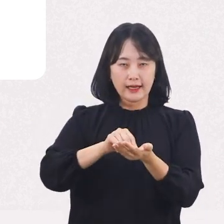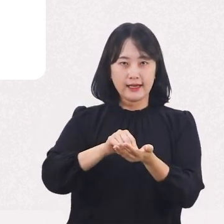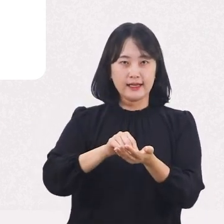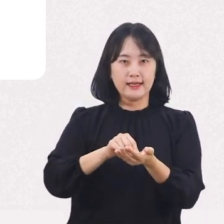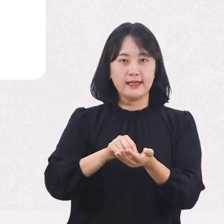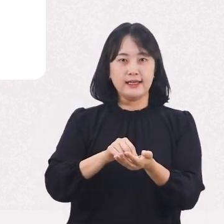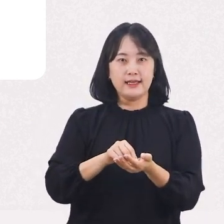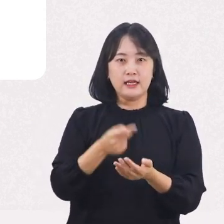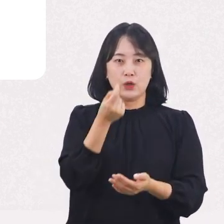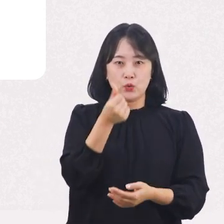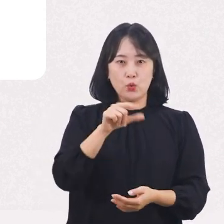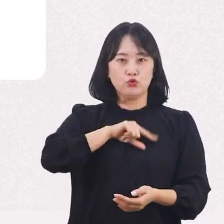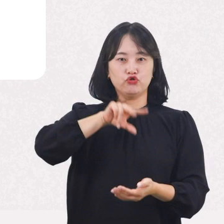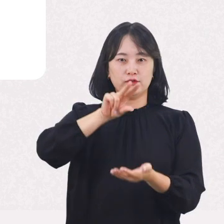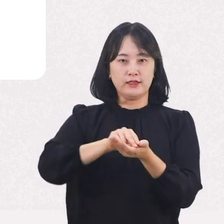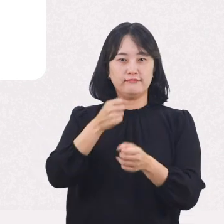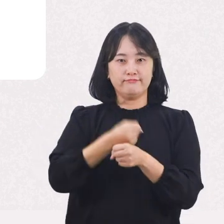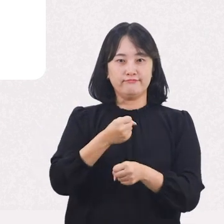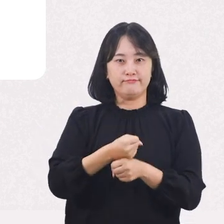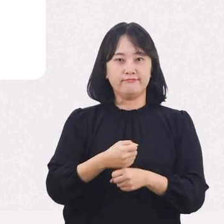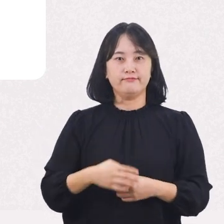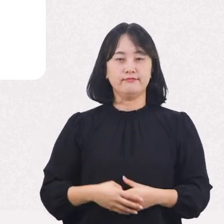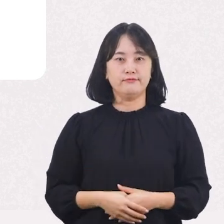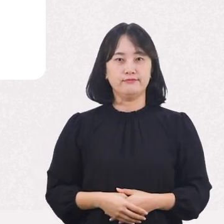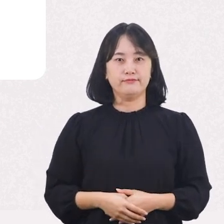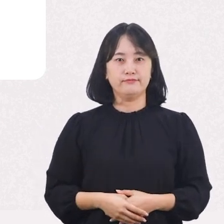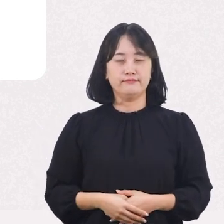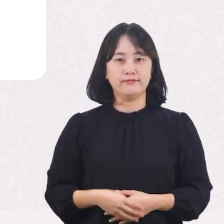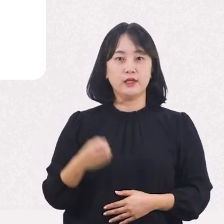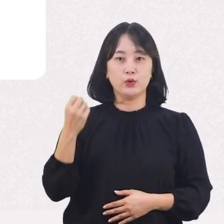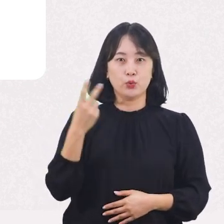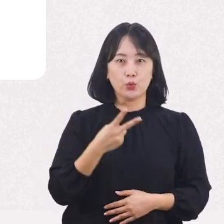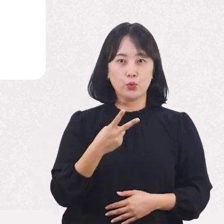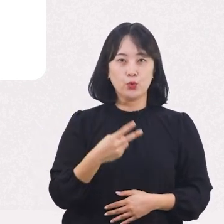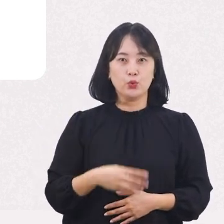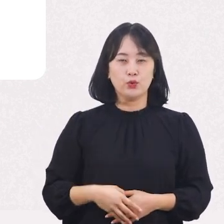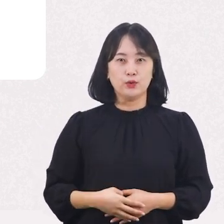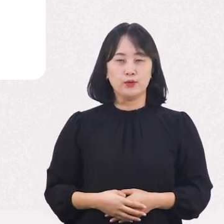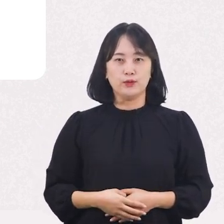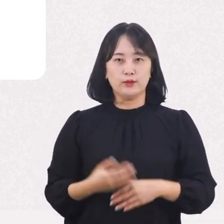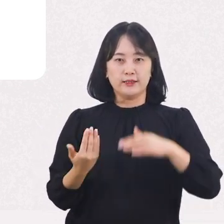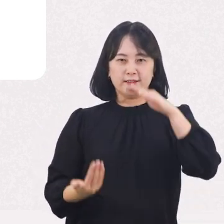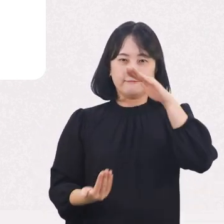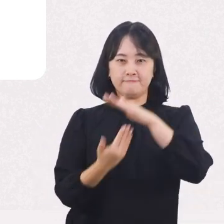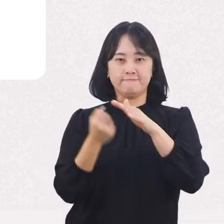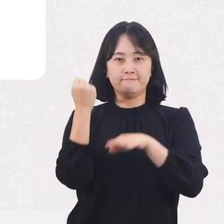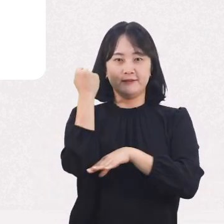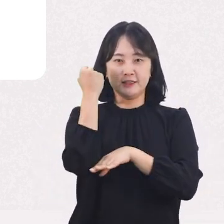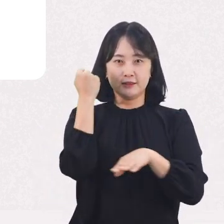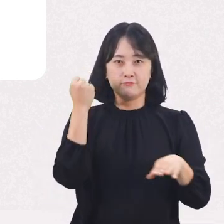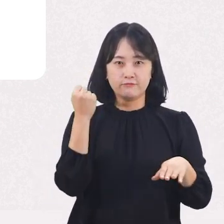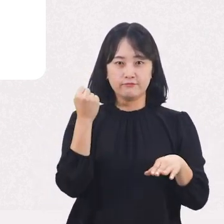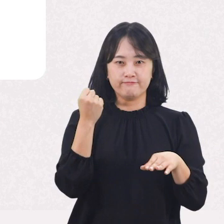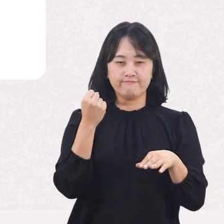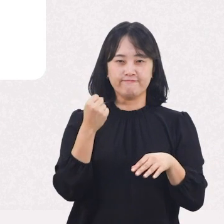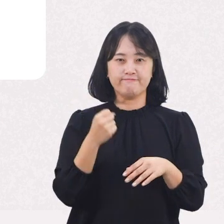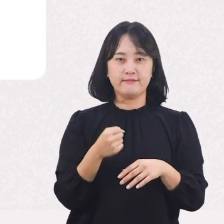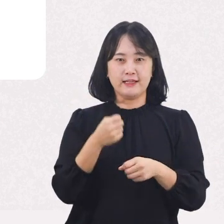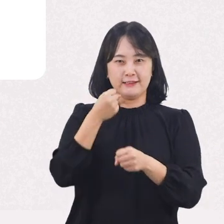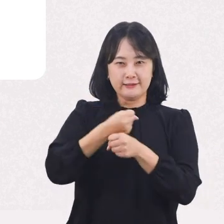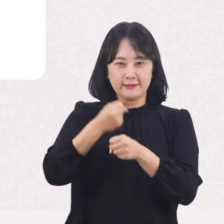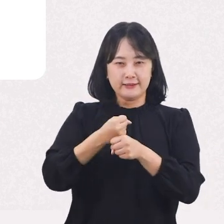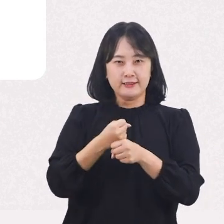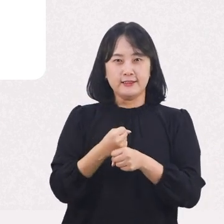해당하는 소주제로 구분하여 구성합니다. 그리고 하나의 성취 기준을 더 잘게 나누거나 여러 개의